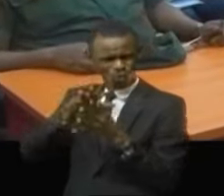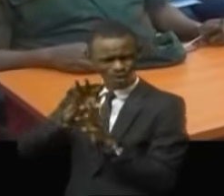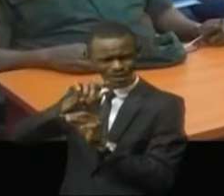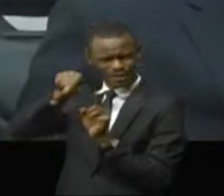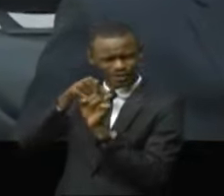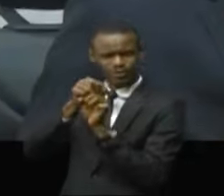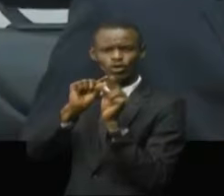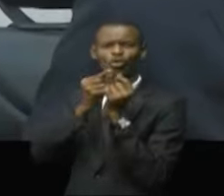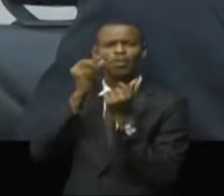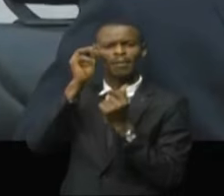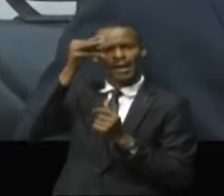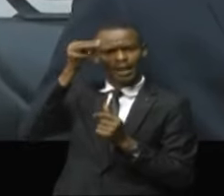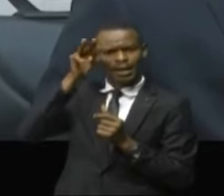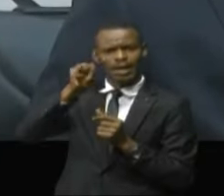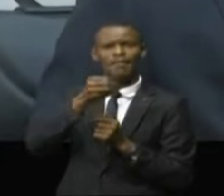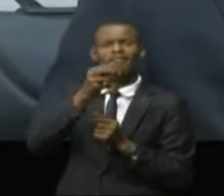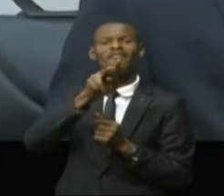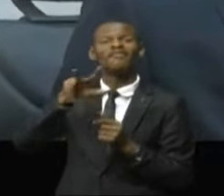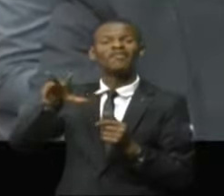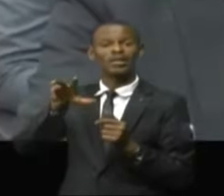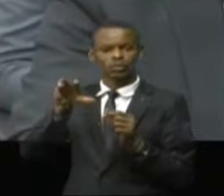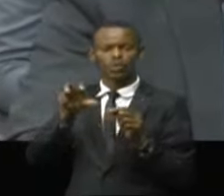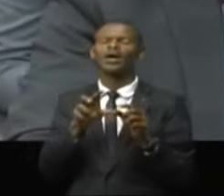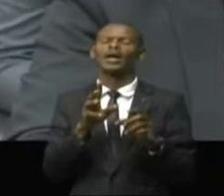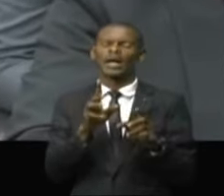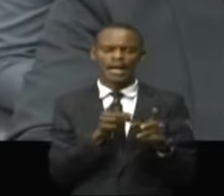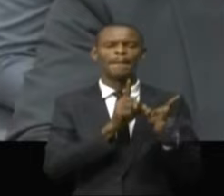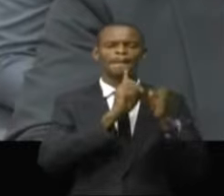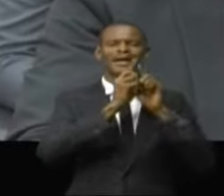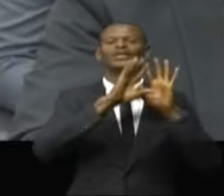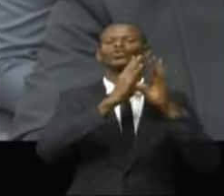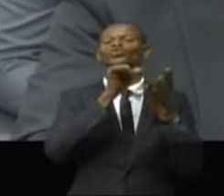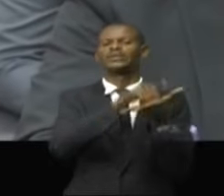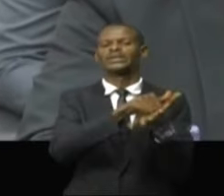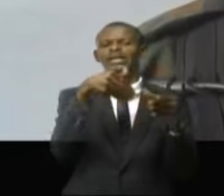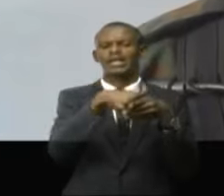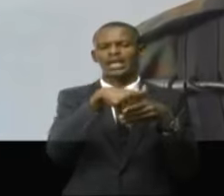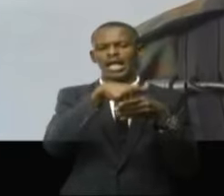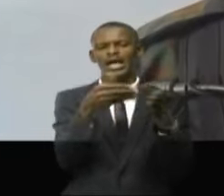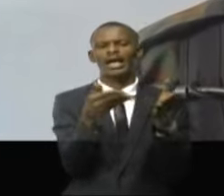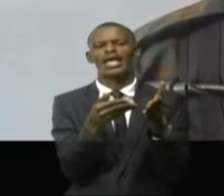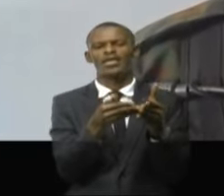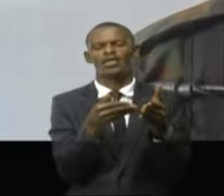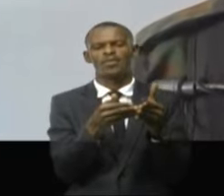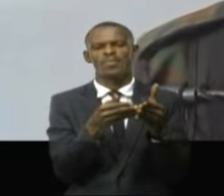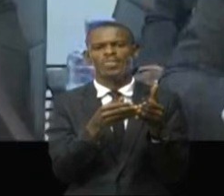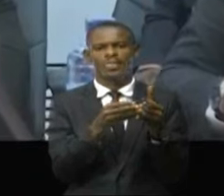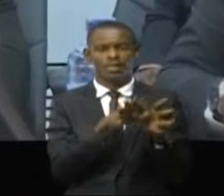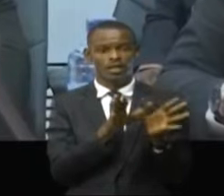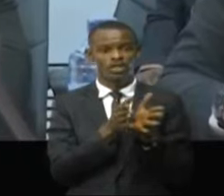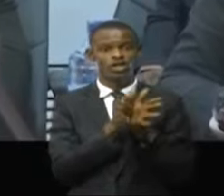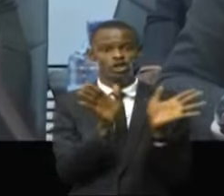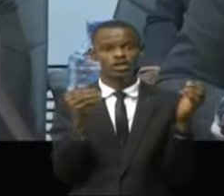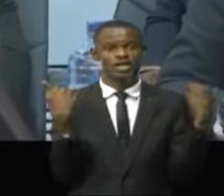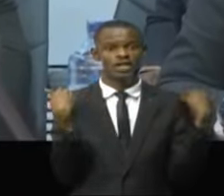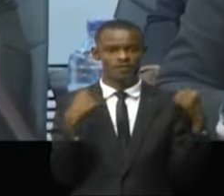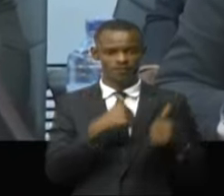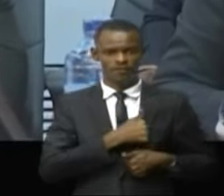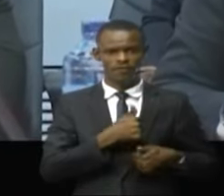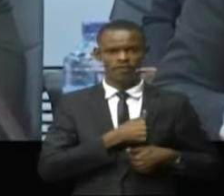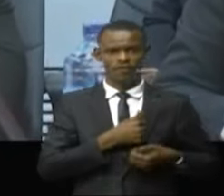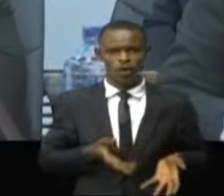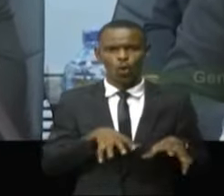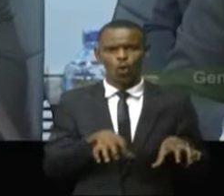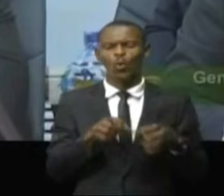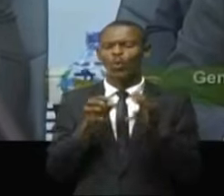mérité à tous les chefs d'état de la SADC pour leurs contributions et leurs efforts pour la paix dans l'Est de la RDC et dans la sous-région.